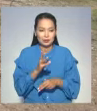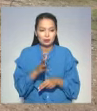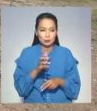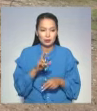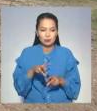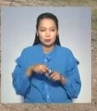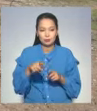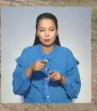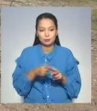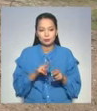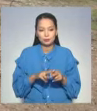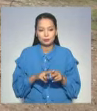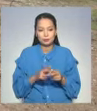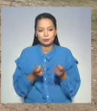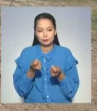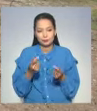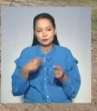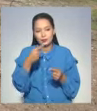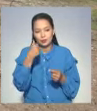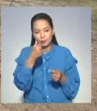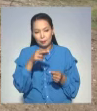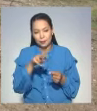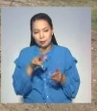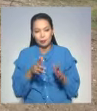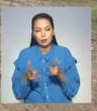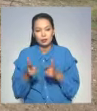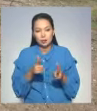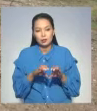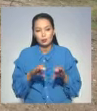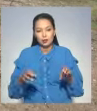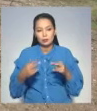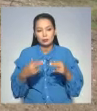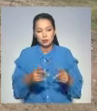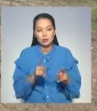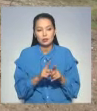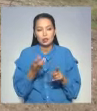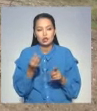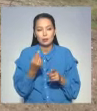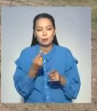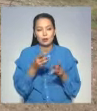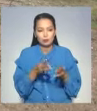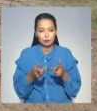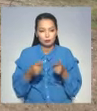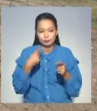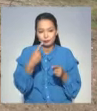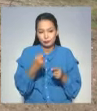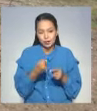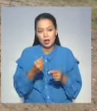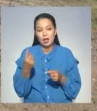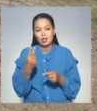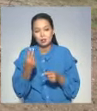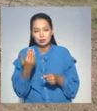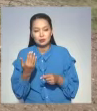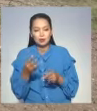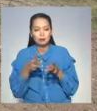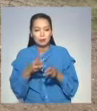бір буғазандығымыз енді келесі жұмада дайын болады. Тағы енді екі буғазандығымыз осы біздің 1 қыркүйекке дейін